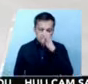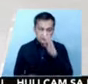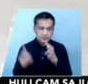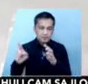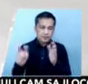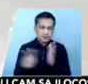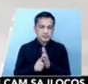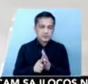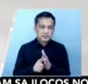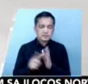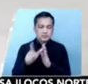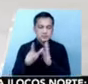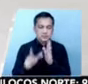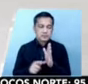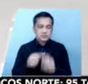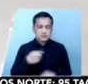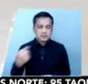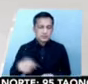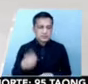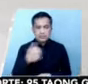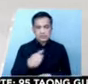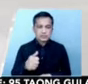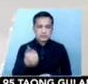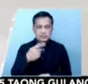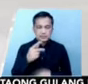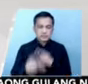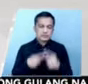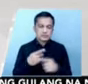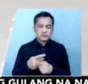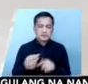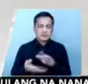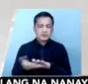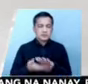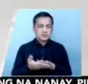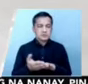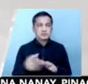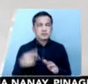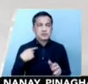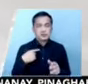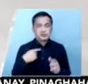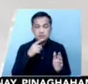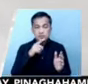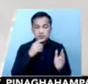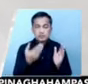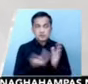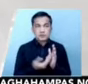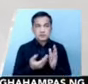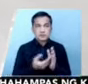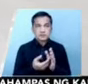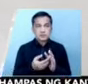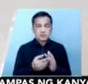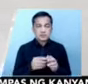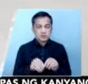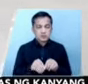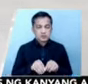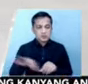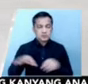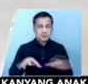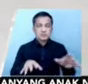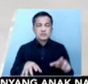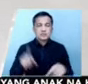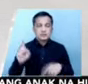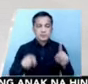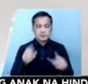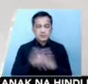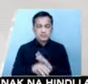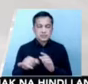sa China ang anumang uri ng sugal at meron nilang ebidensya na nags ito sa iba pang krimen tulad ng kidnap for ransom human